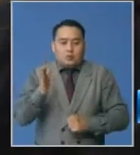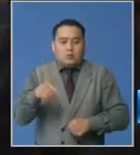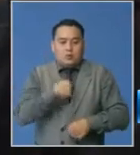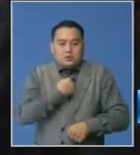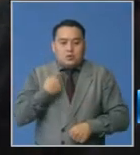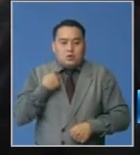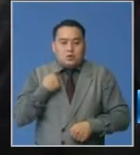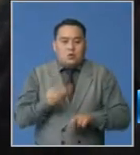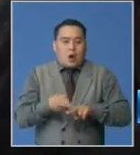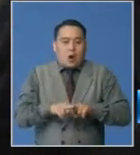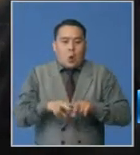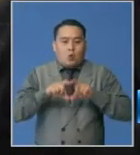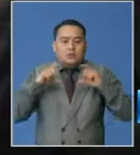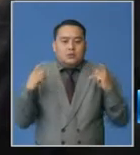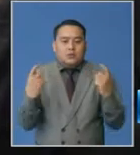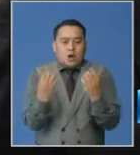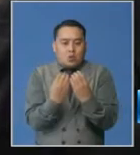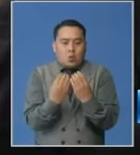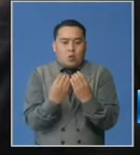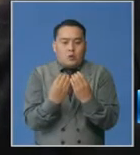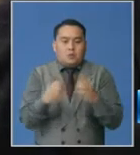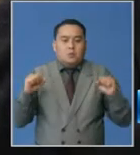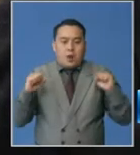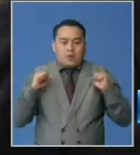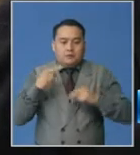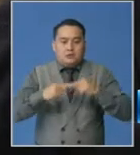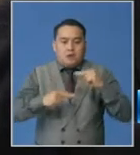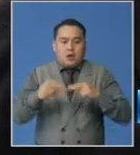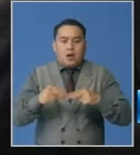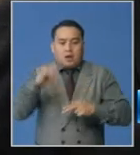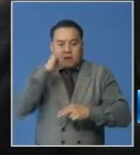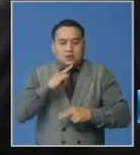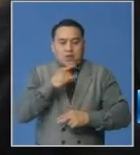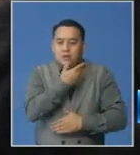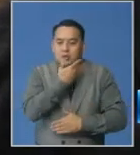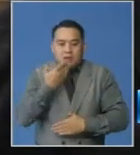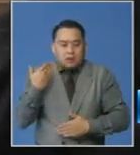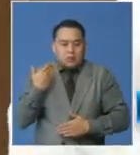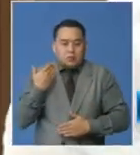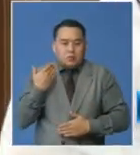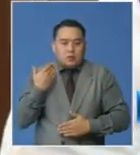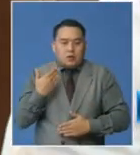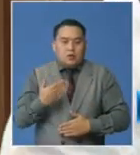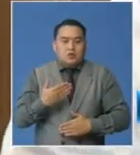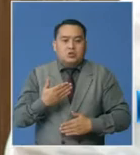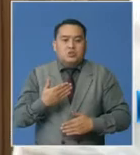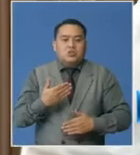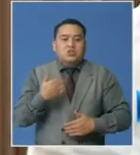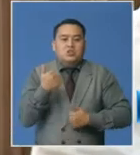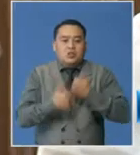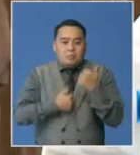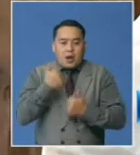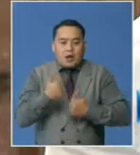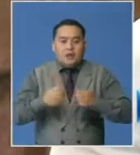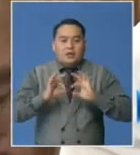Здесь такого стадиона, такого этого спортивного сооружения в республике нет ни в одном городе. Чемпионат мира можно проводить на